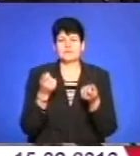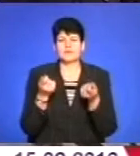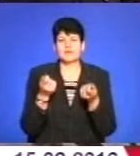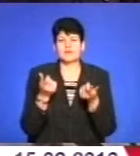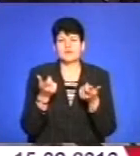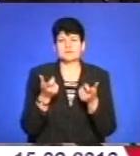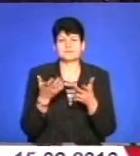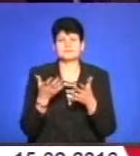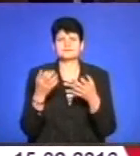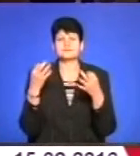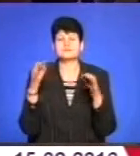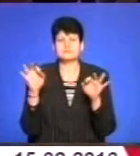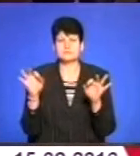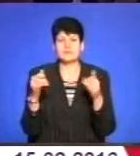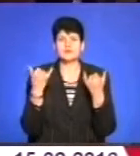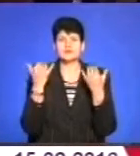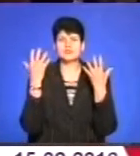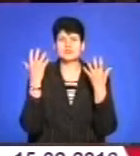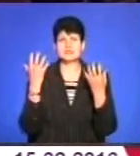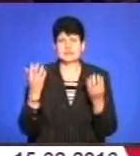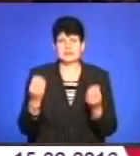міру невелику незалежності. Сьогоднішній день